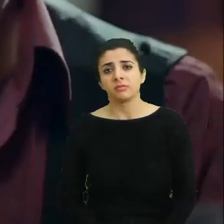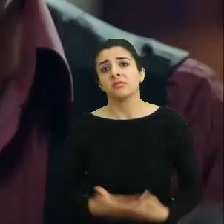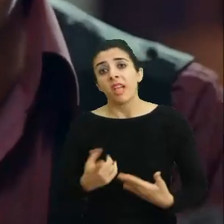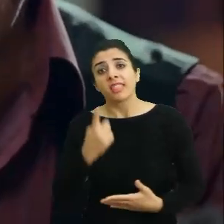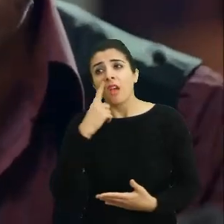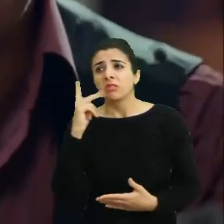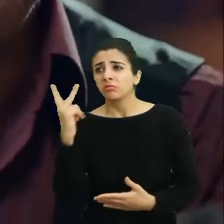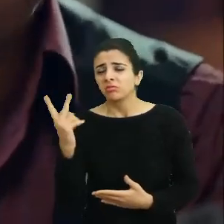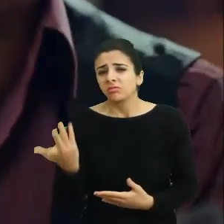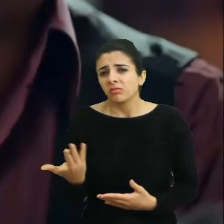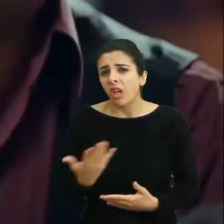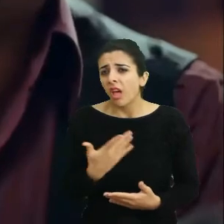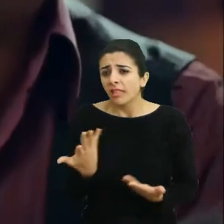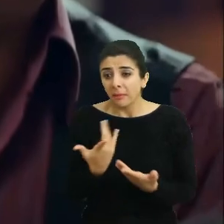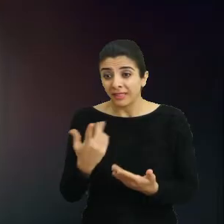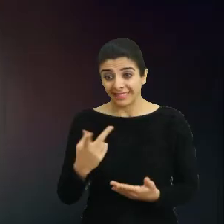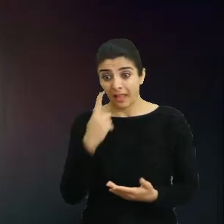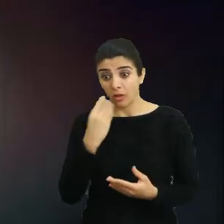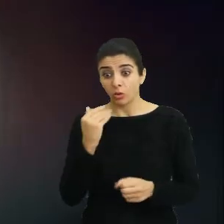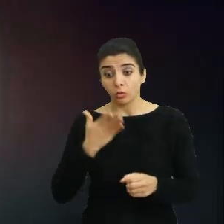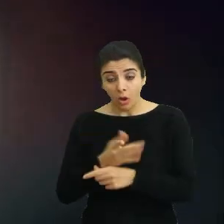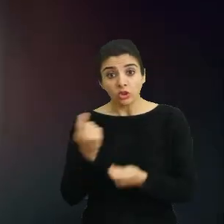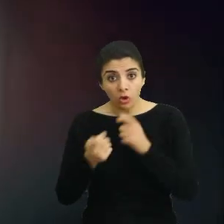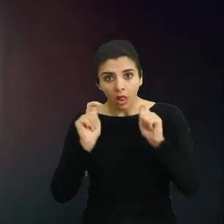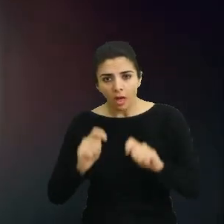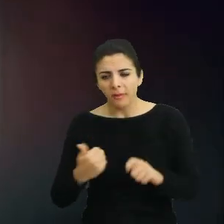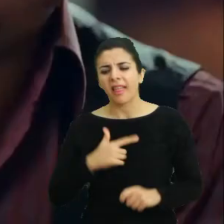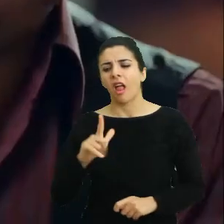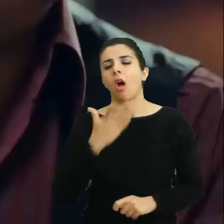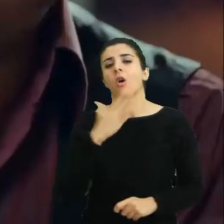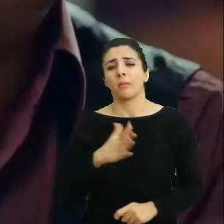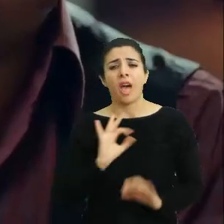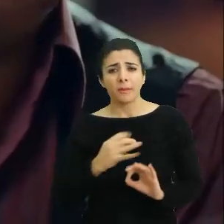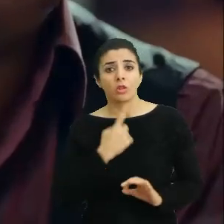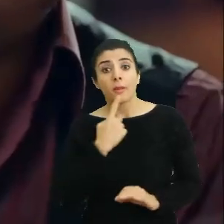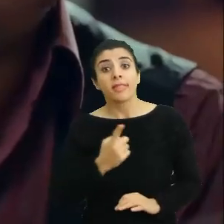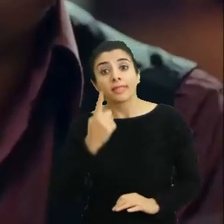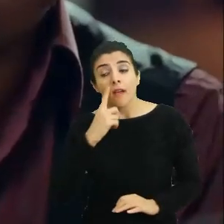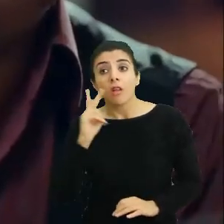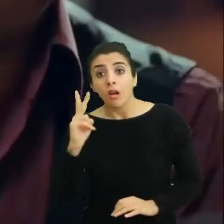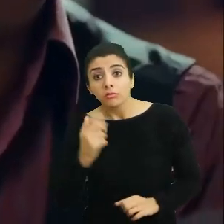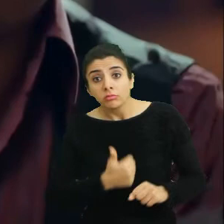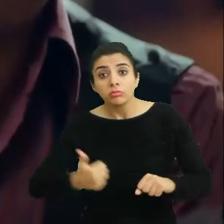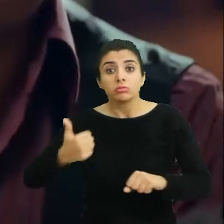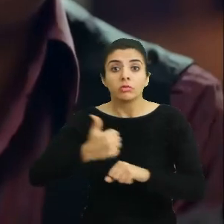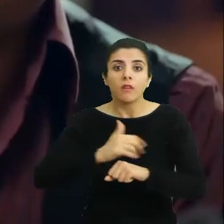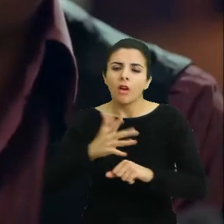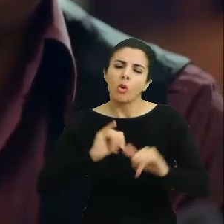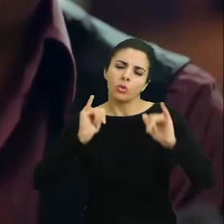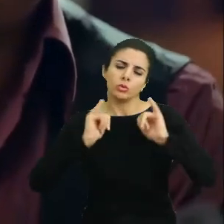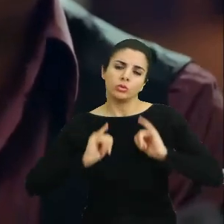Zaten devlet devletliğini yapsa bize gerek kalmazdı. Hep dediğim gibi hoca. Ya devlet başa, ya kuzgun